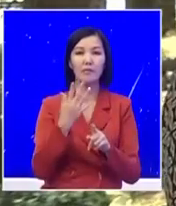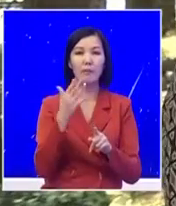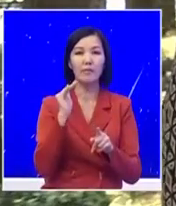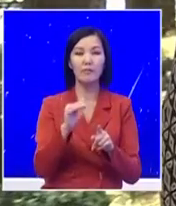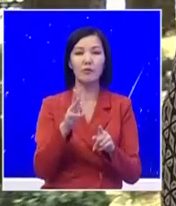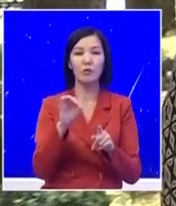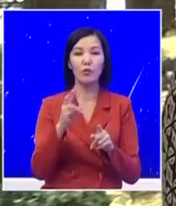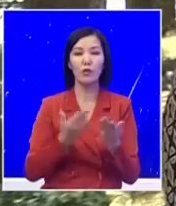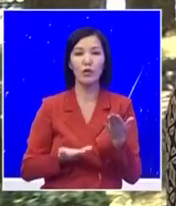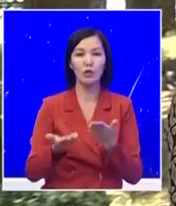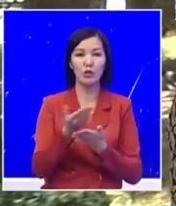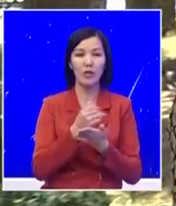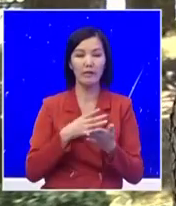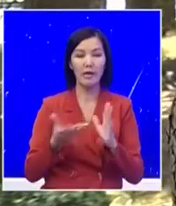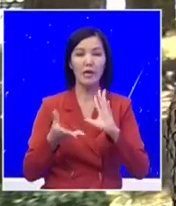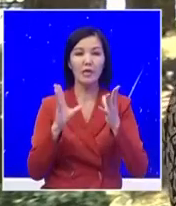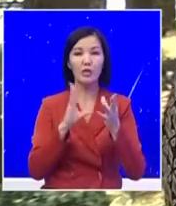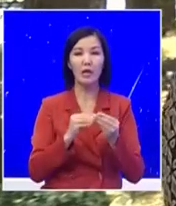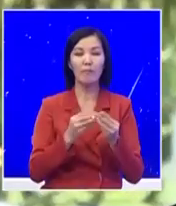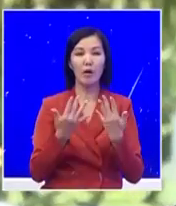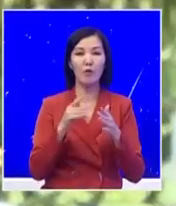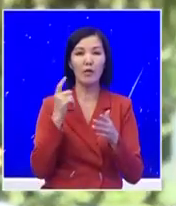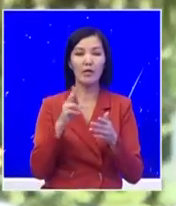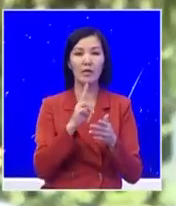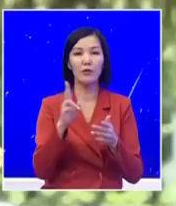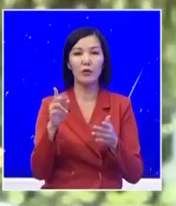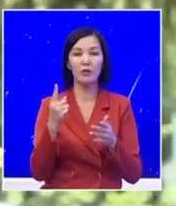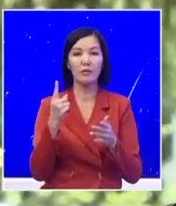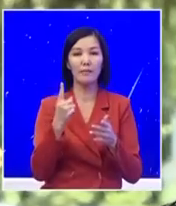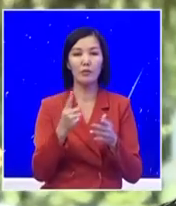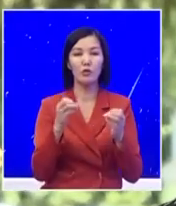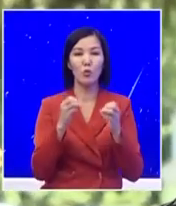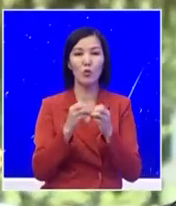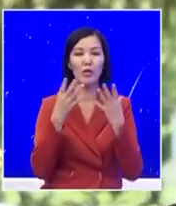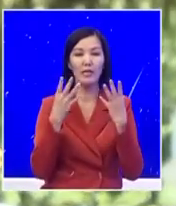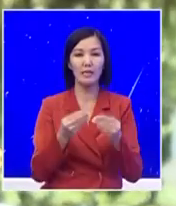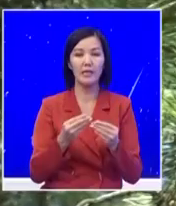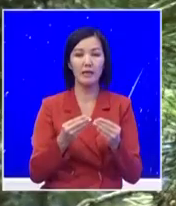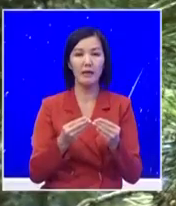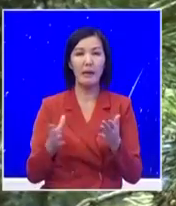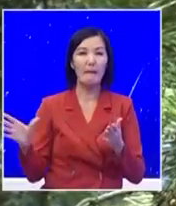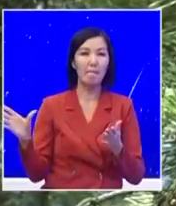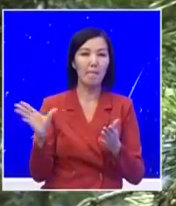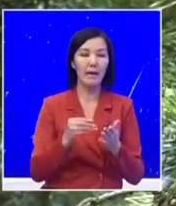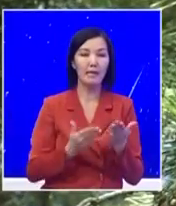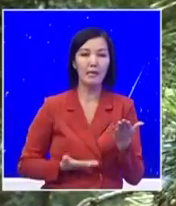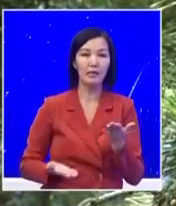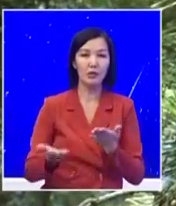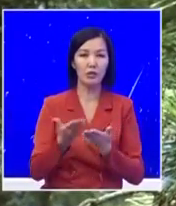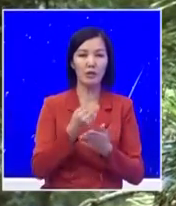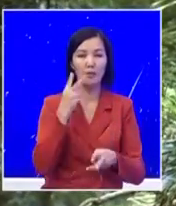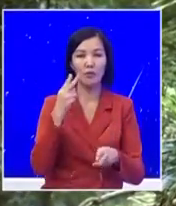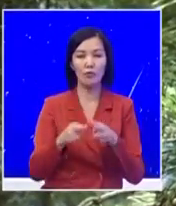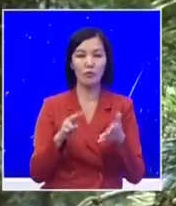тоннаға жуық астық жинапты. Жалпы дихандар 42 айының бірінші 10 күндігіне дейін қамбаларды дәнді дақылға толтырмақ.